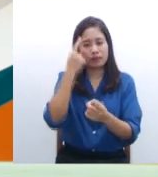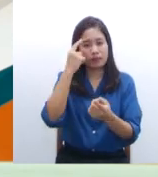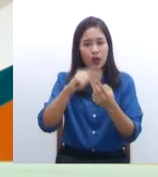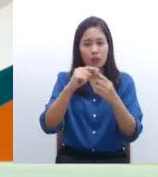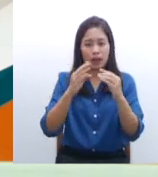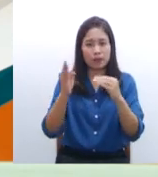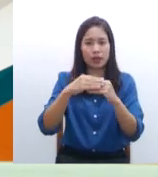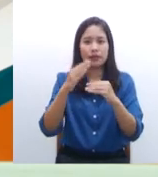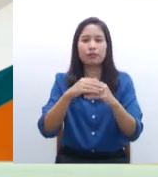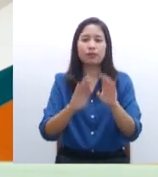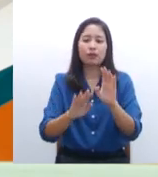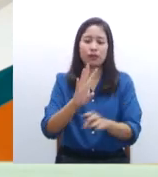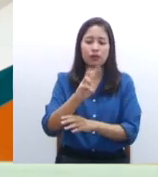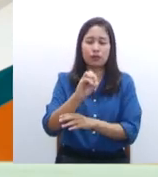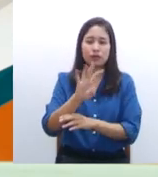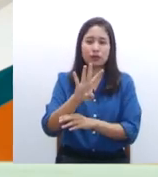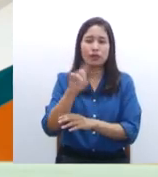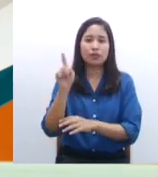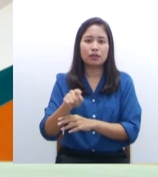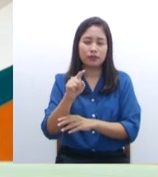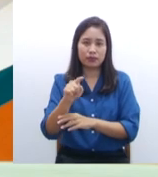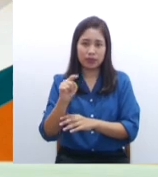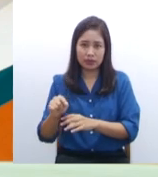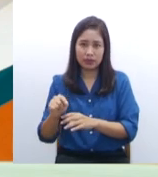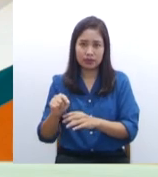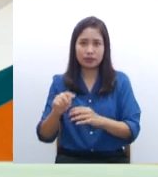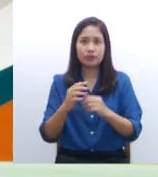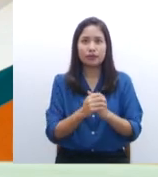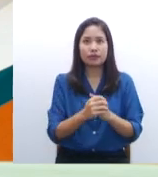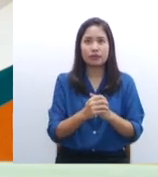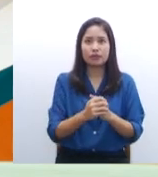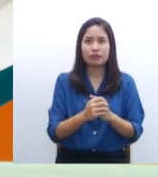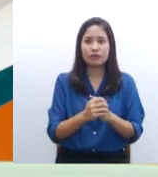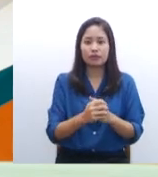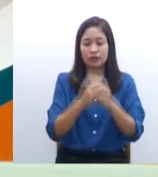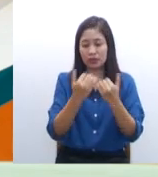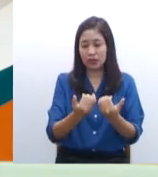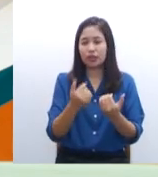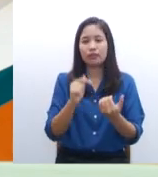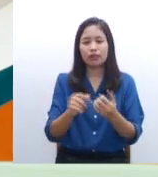ละ 64% นะครับครับนี่คือเป็นส่วนของภาพรวมการประเมิน ITA